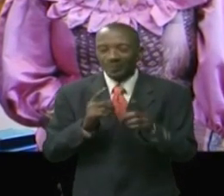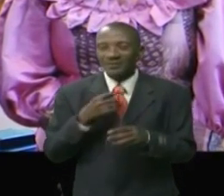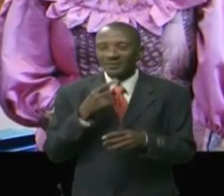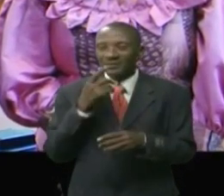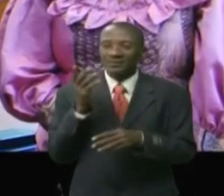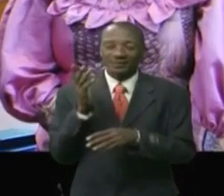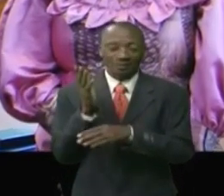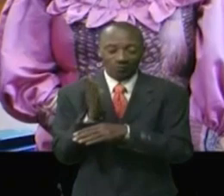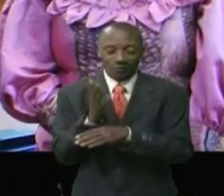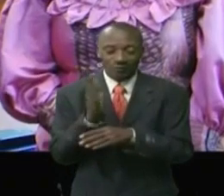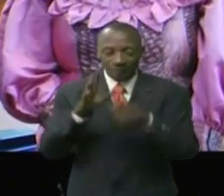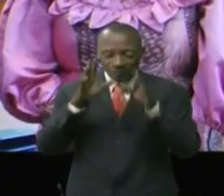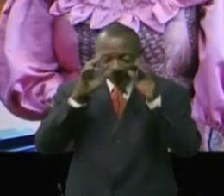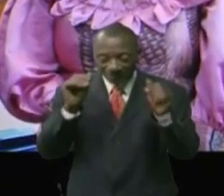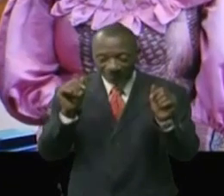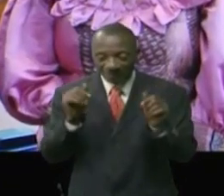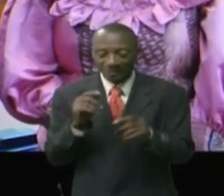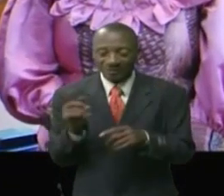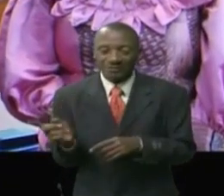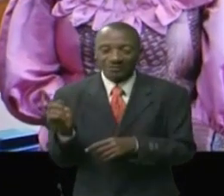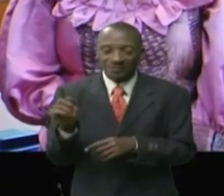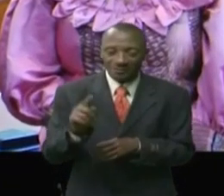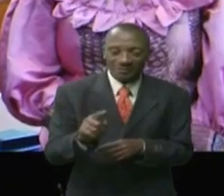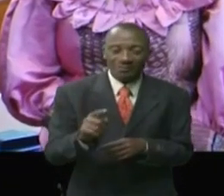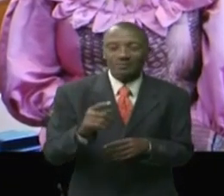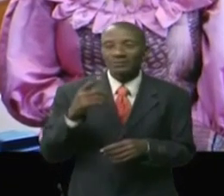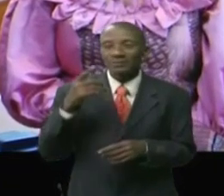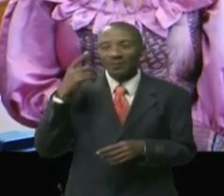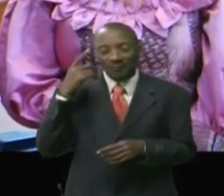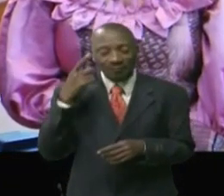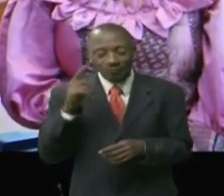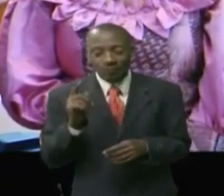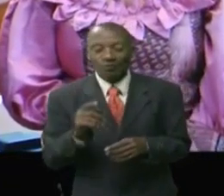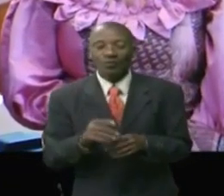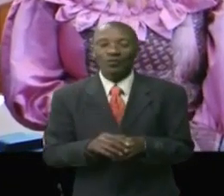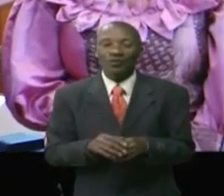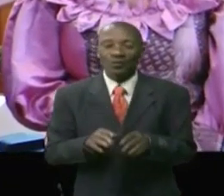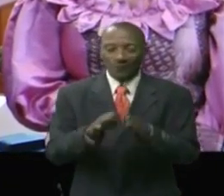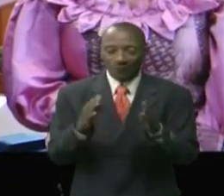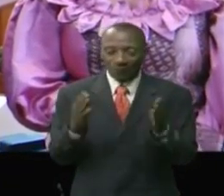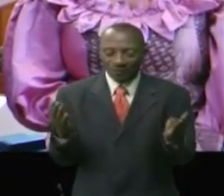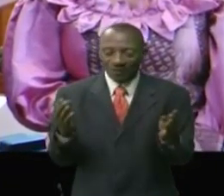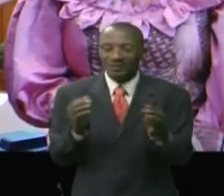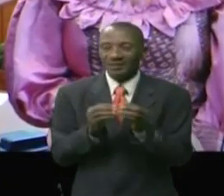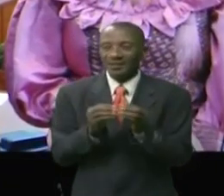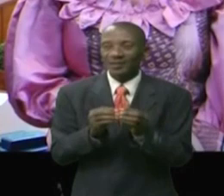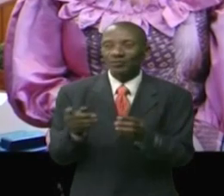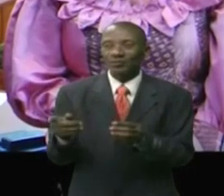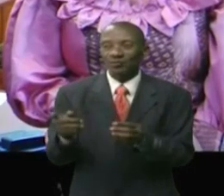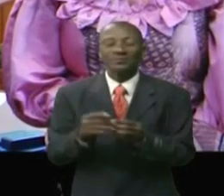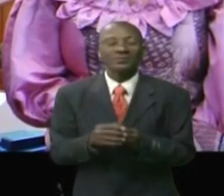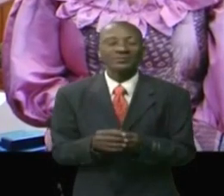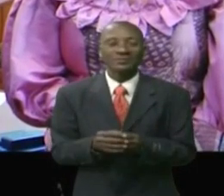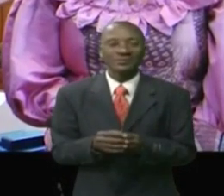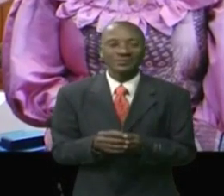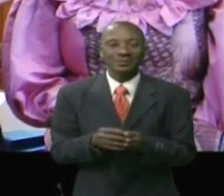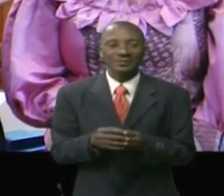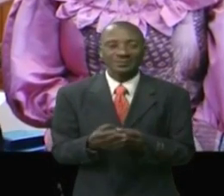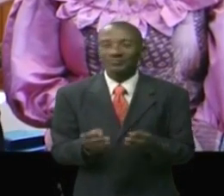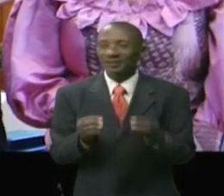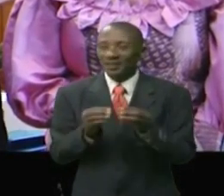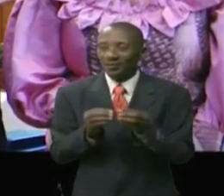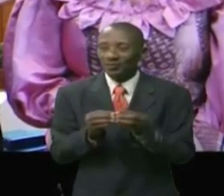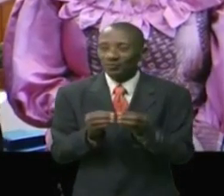très important c'est un forum qui est organisé sous les leadership du président de la République aussi il s'agit d'une